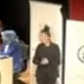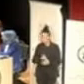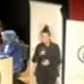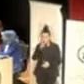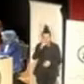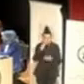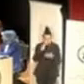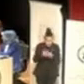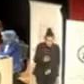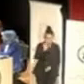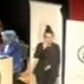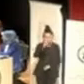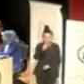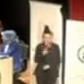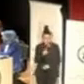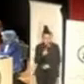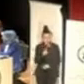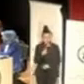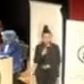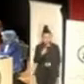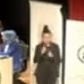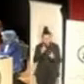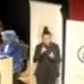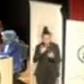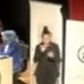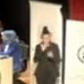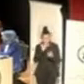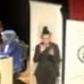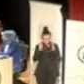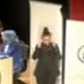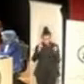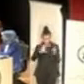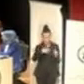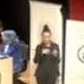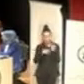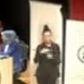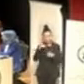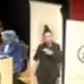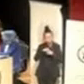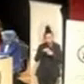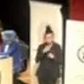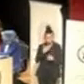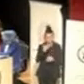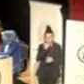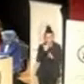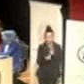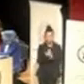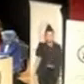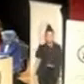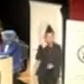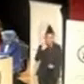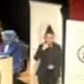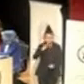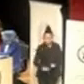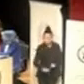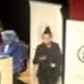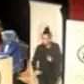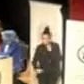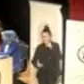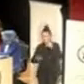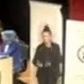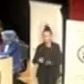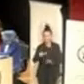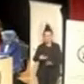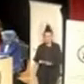bir birey öncelikle okuma kültürü oluşturabilmesi için okul öncesi grubunda bu işe başlaması gerekir.